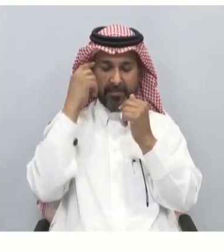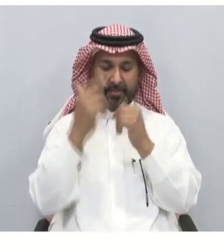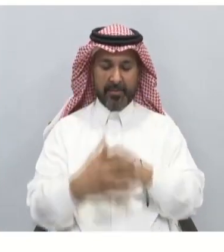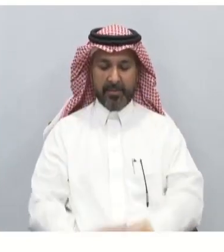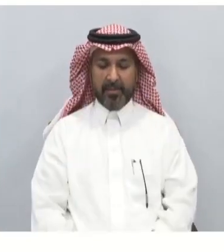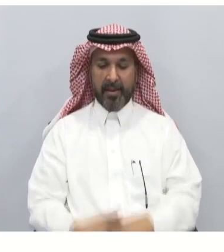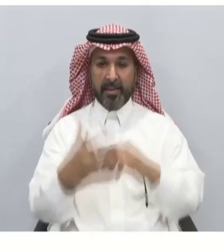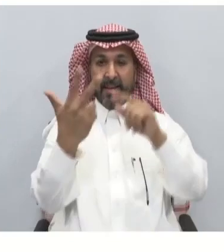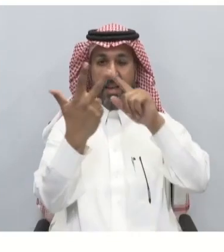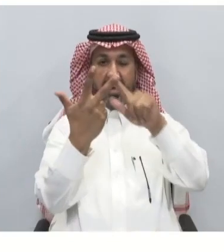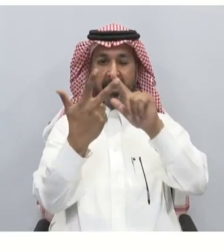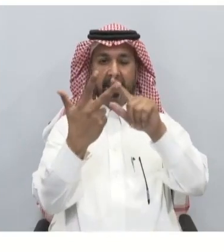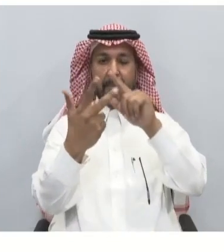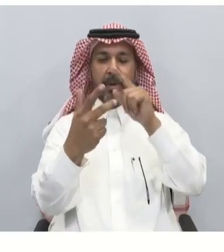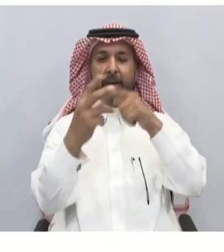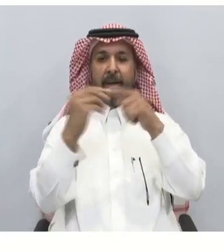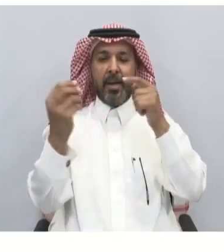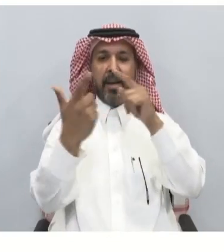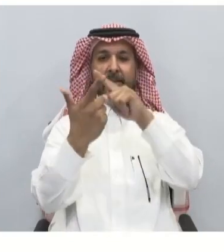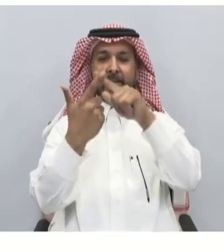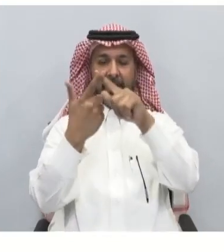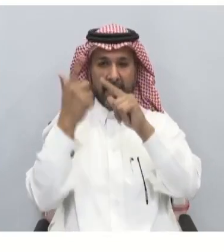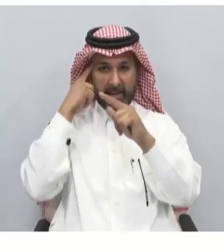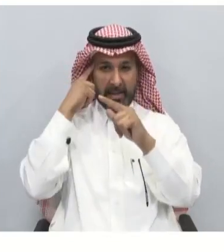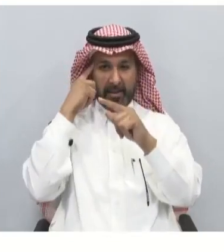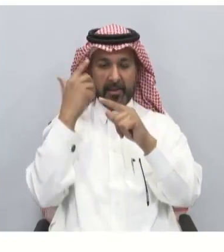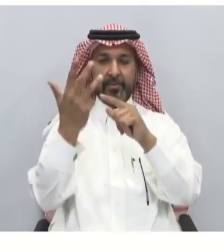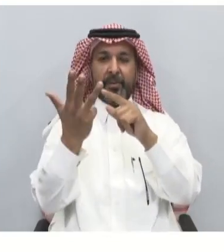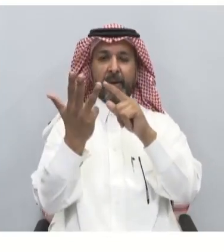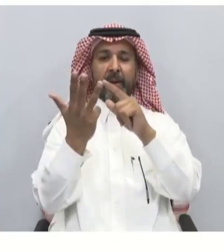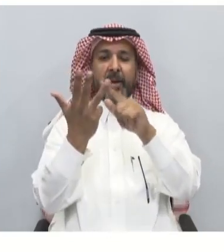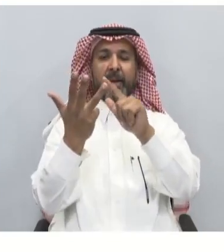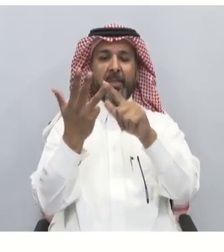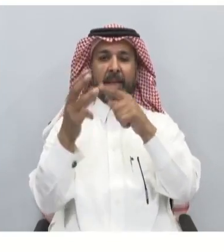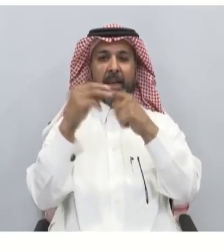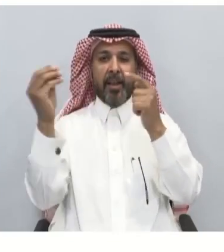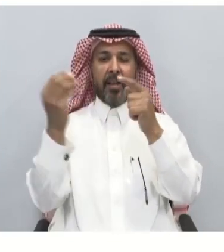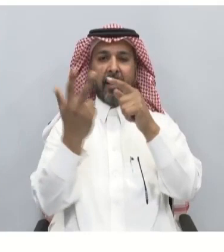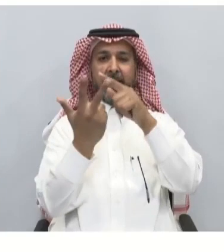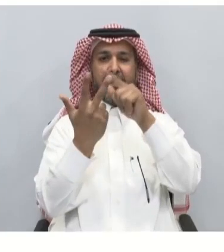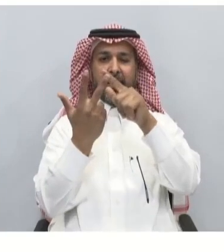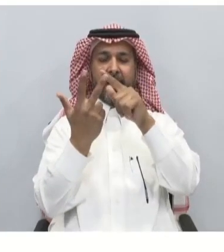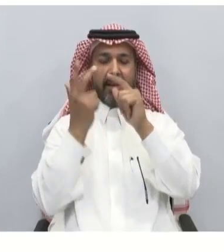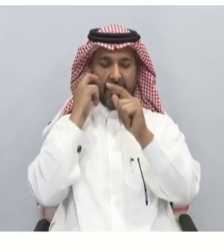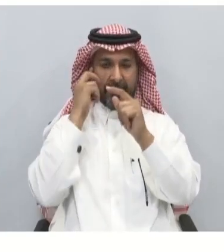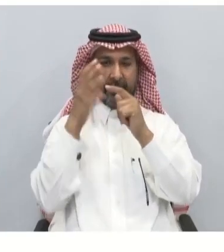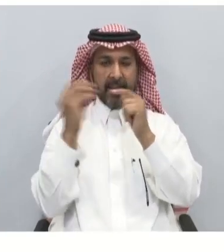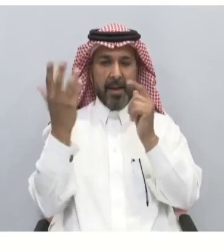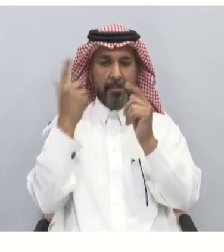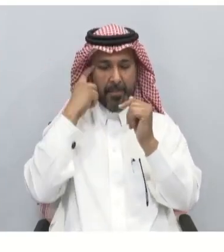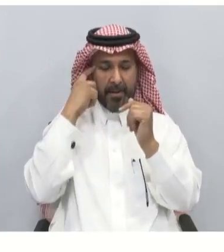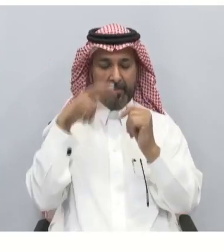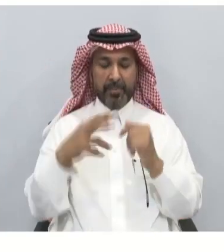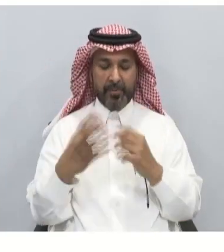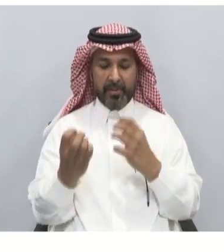3 و5 و7 و9 و11 وهكذا. طرحنا 7 طرحنا منها 5 أعطاني 2، 9